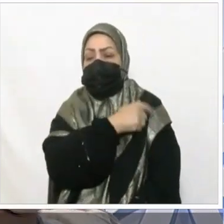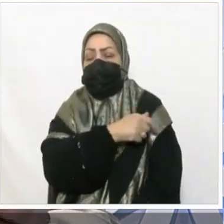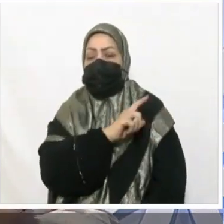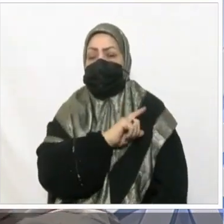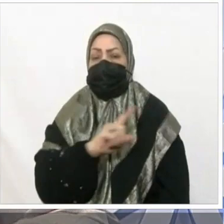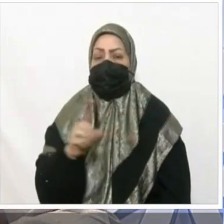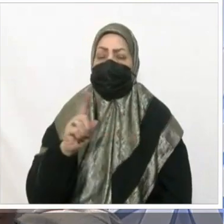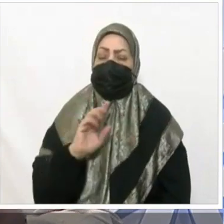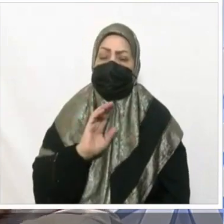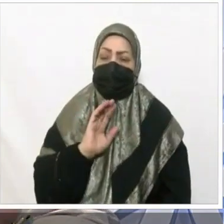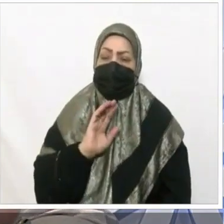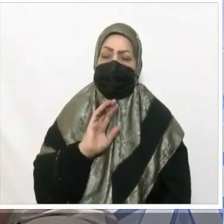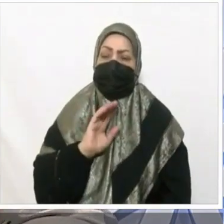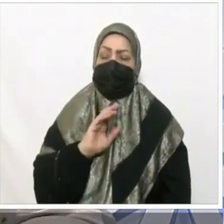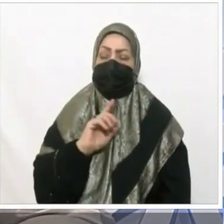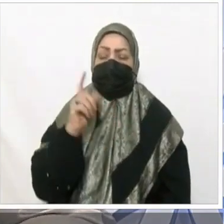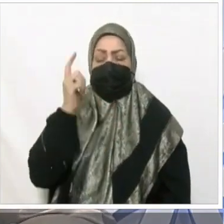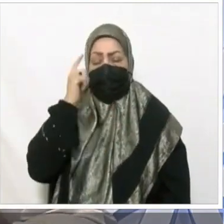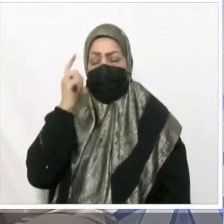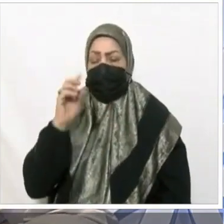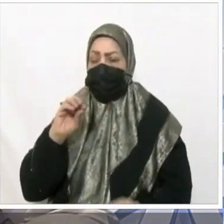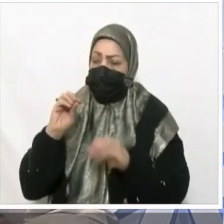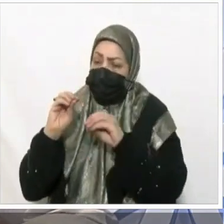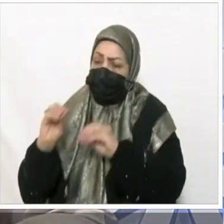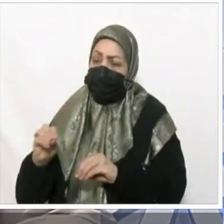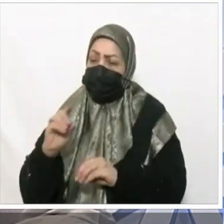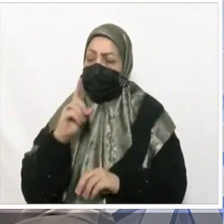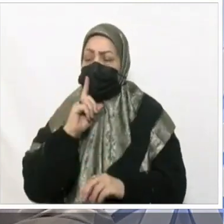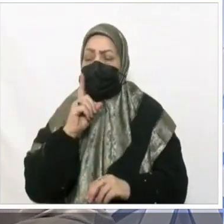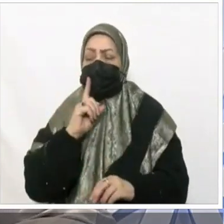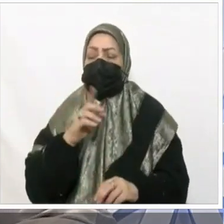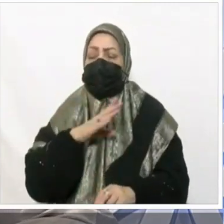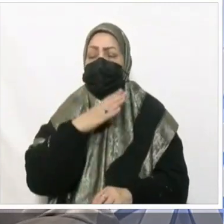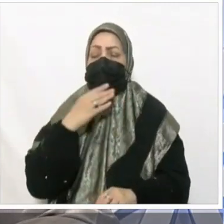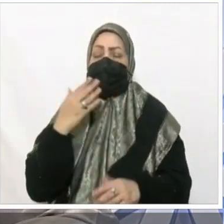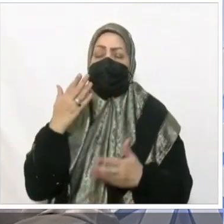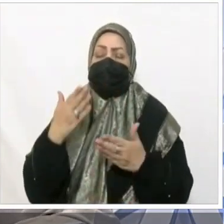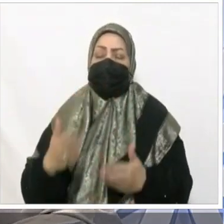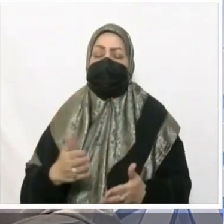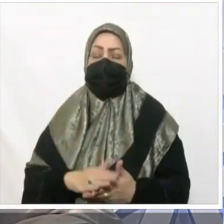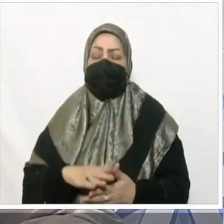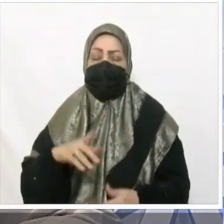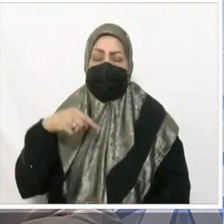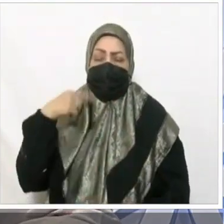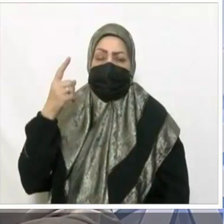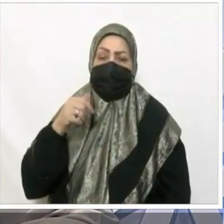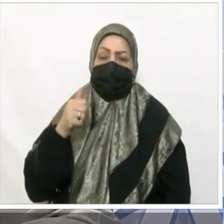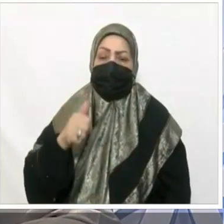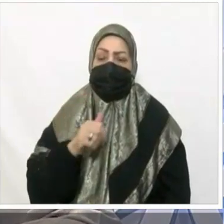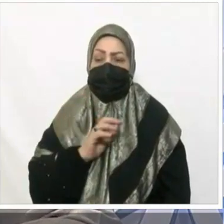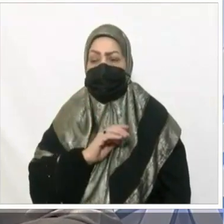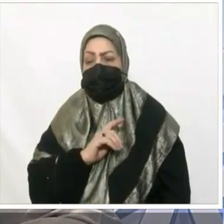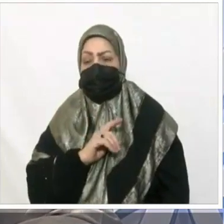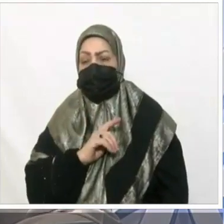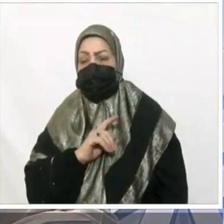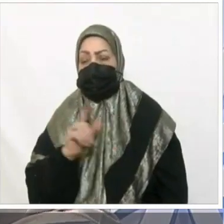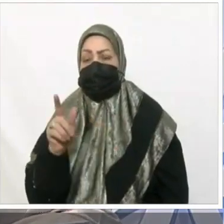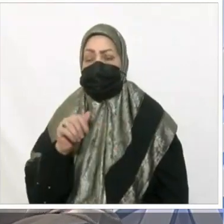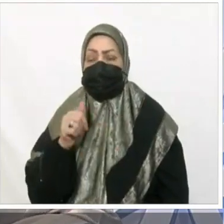أمك للخير وظننت أن هذا هو الخير، فكلامك لا إثم فيه، ولكن